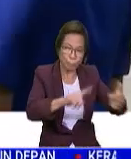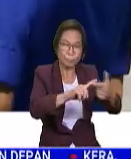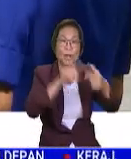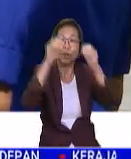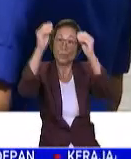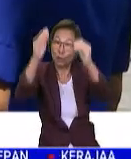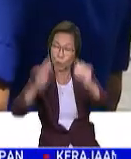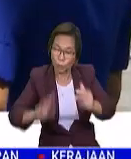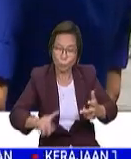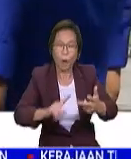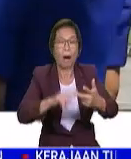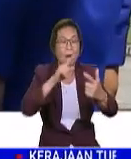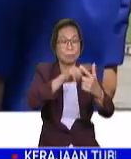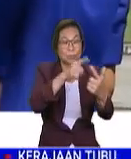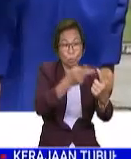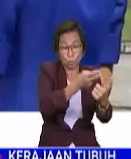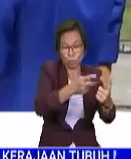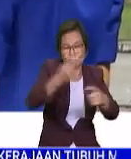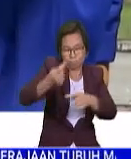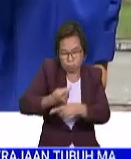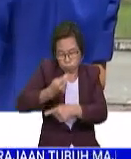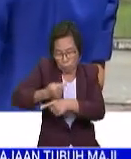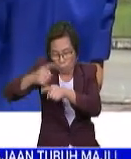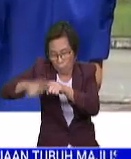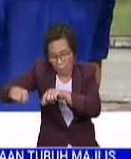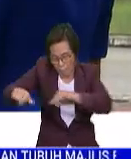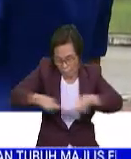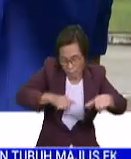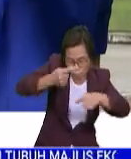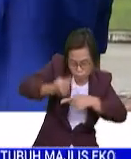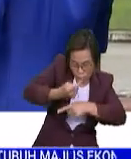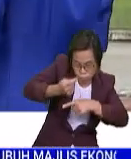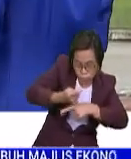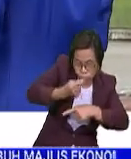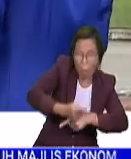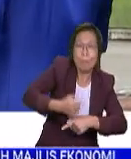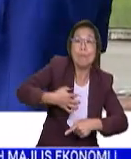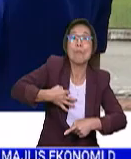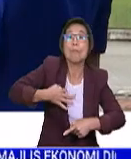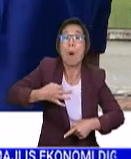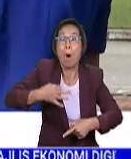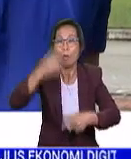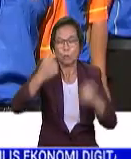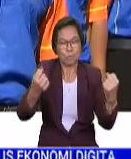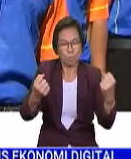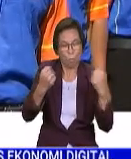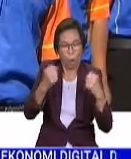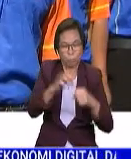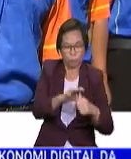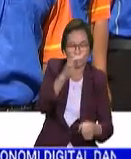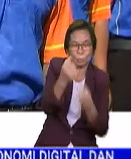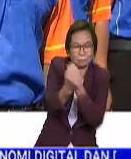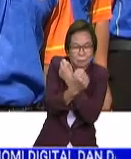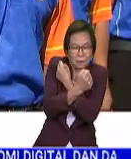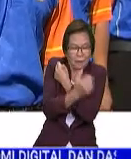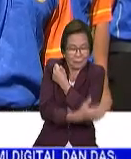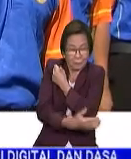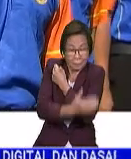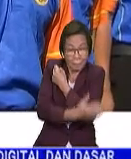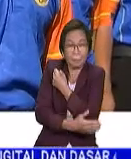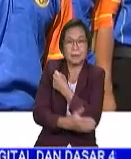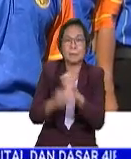tenaga pengajar akan dilatih dalam pelbagai aktiviti kesukarelawan bagi memantapkan semangat patriotik